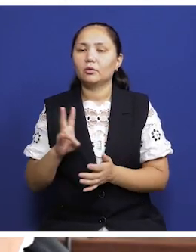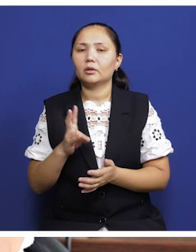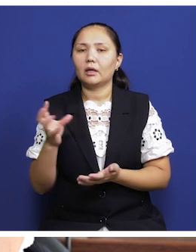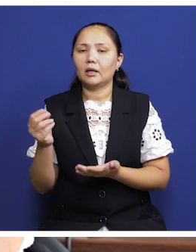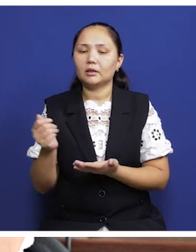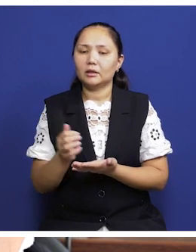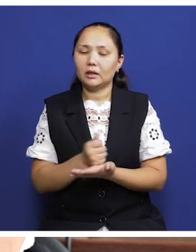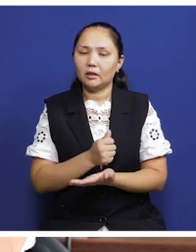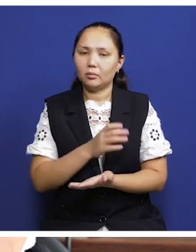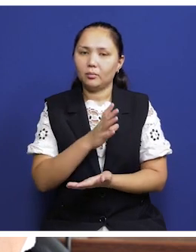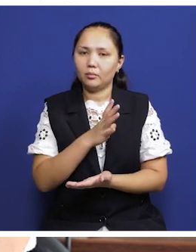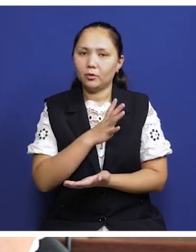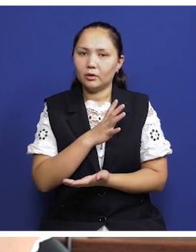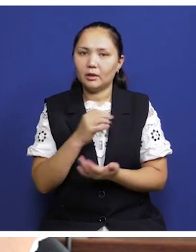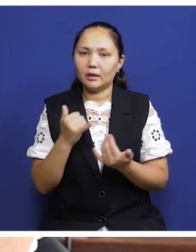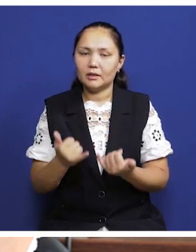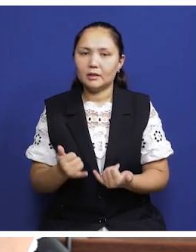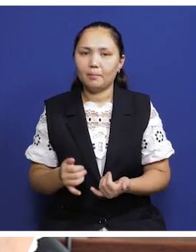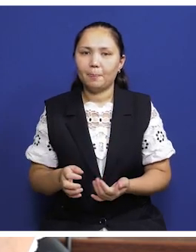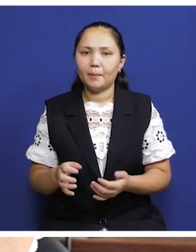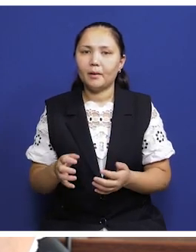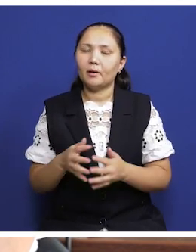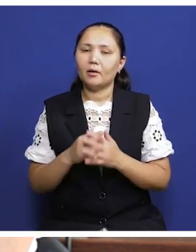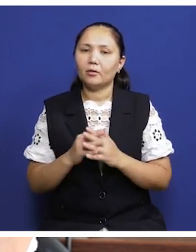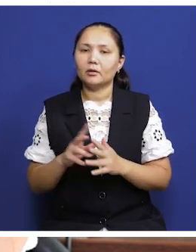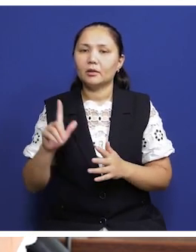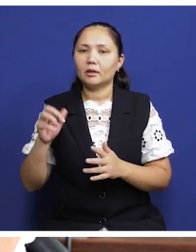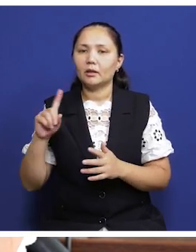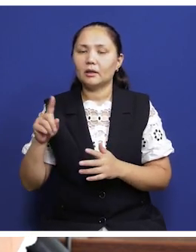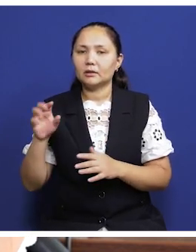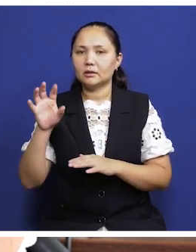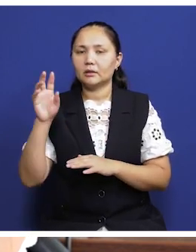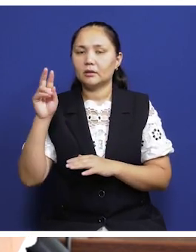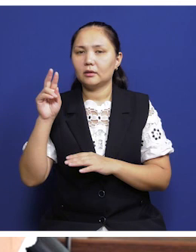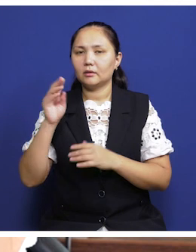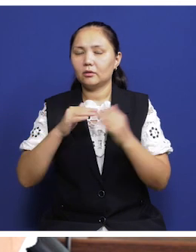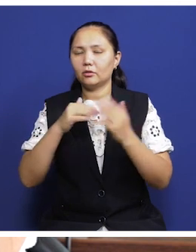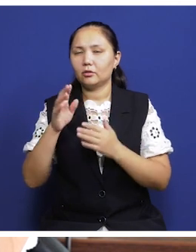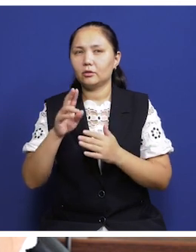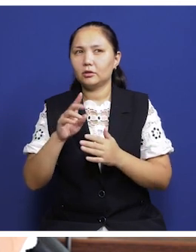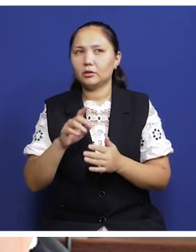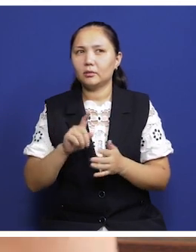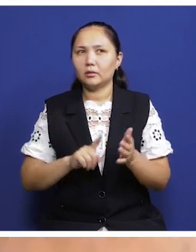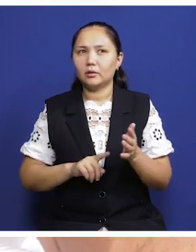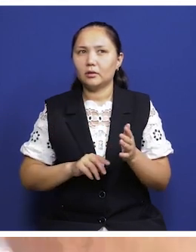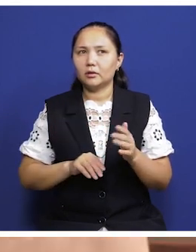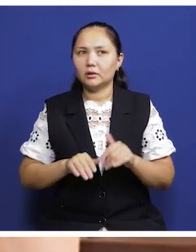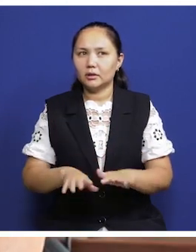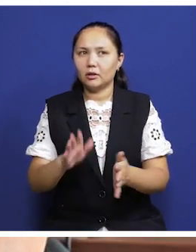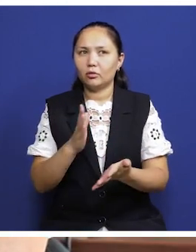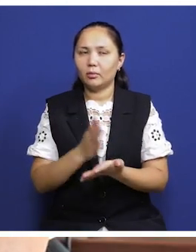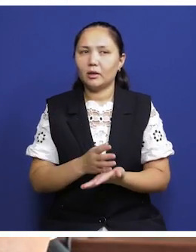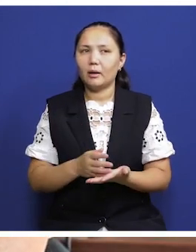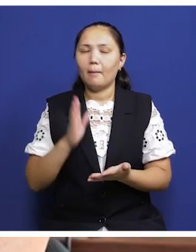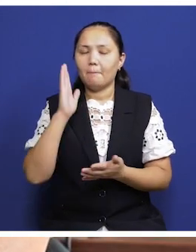берді. Содан бастап қазір елді мекенде газ құрылысы жүріп жатыр. Жалпы енді ол алдағы уақытта ол үлкен